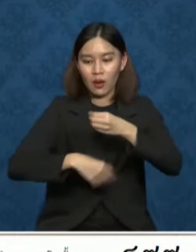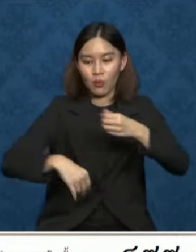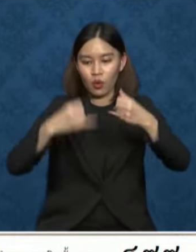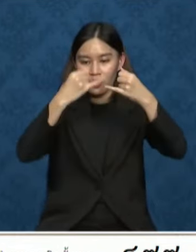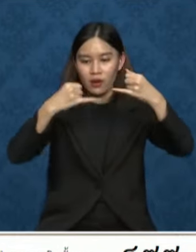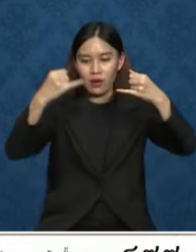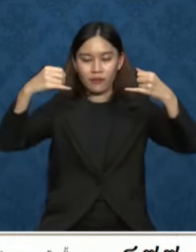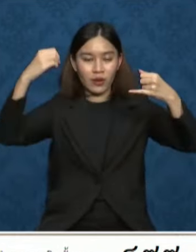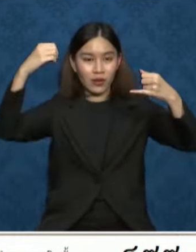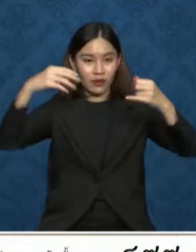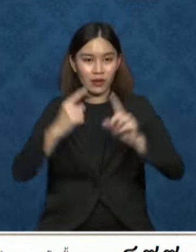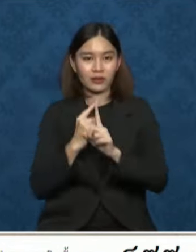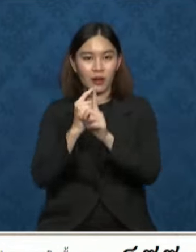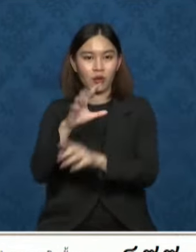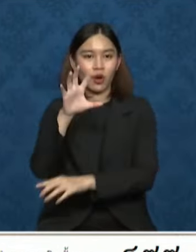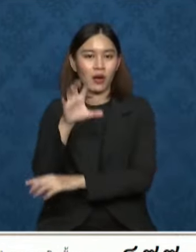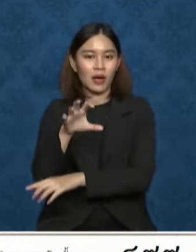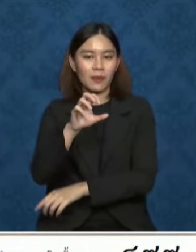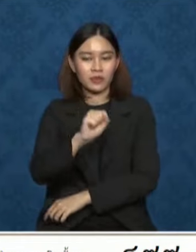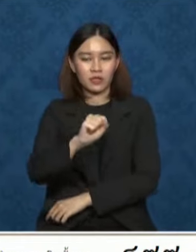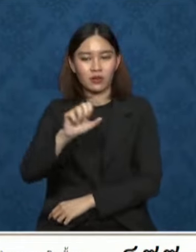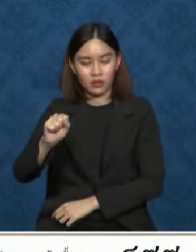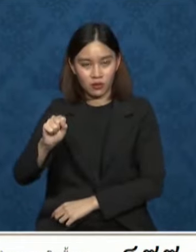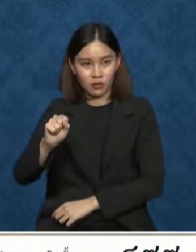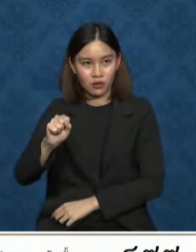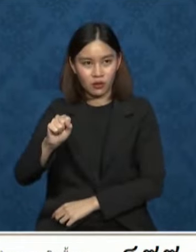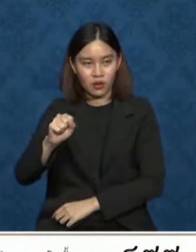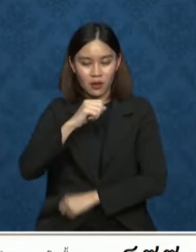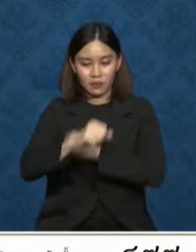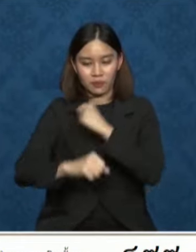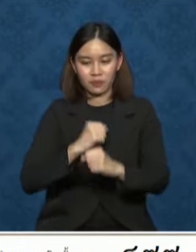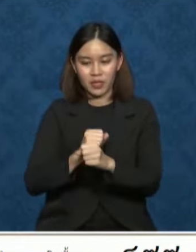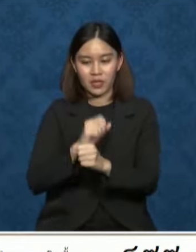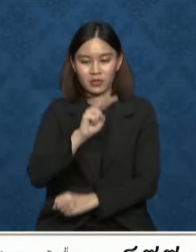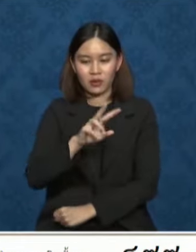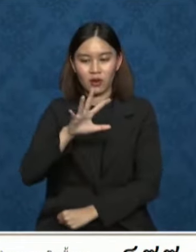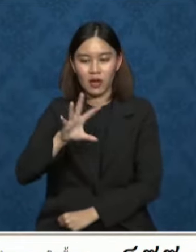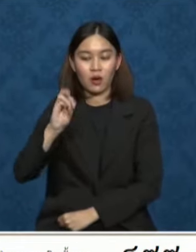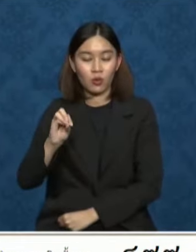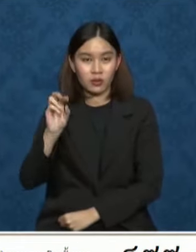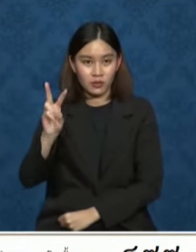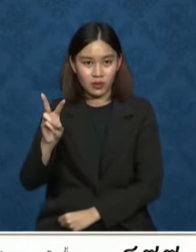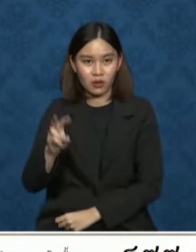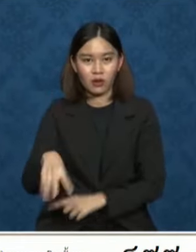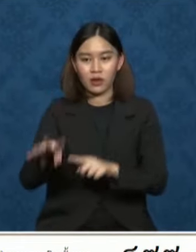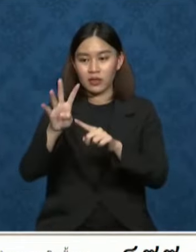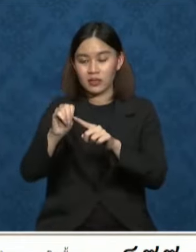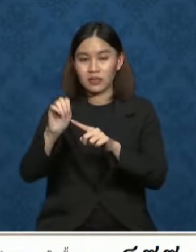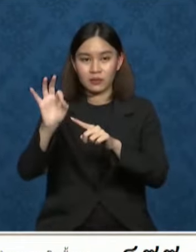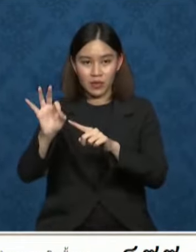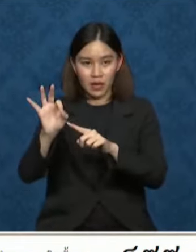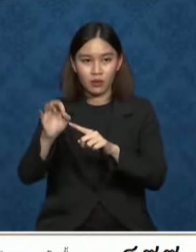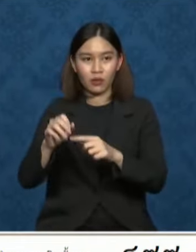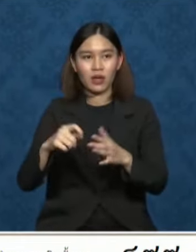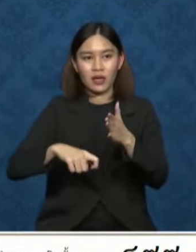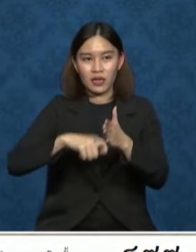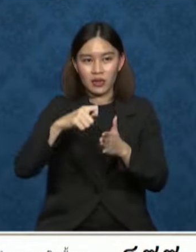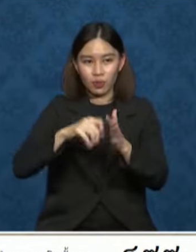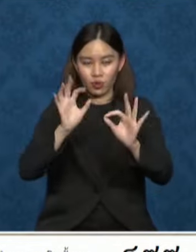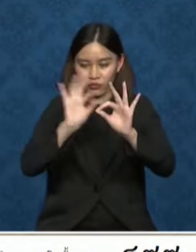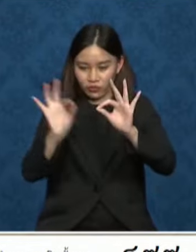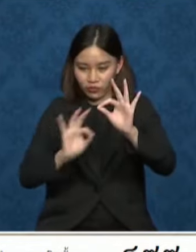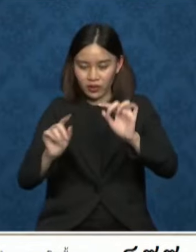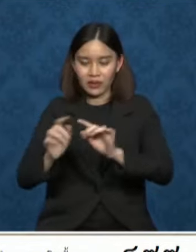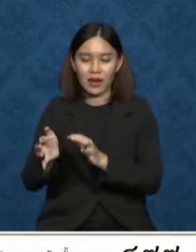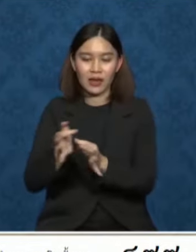ายไฟ้าตามข้อบัครับการประชุสภาพูทานรชดรพูทศษกราส 2512 ข.49ส่วนเหุผลและลายลยด